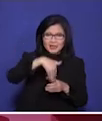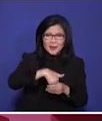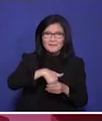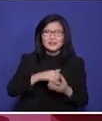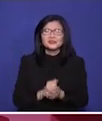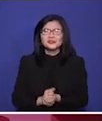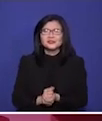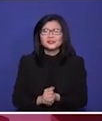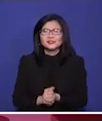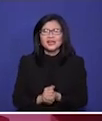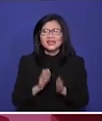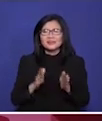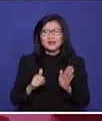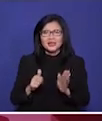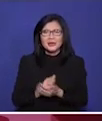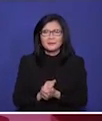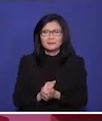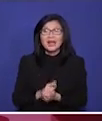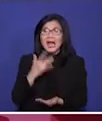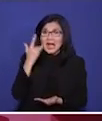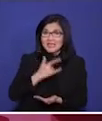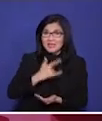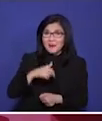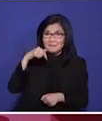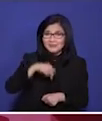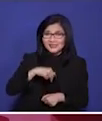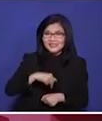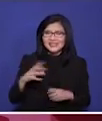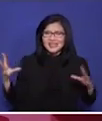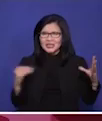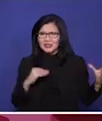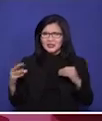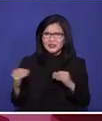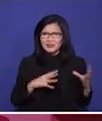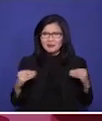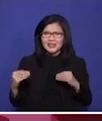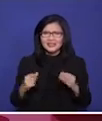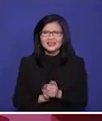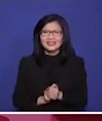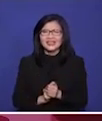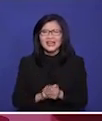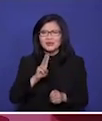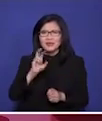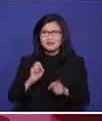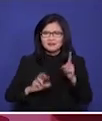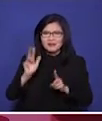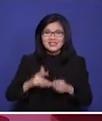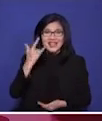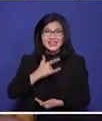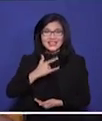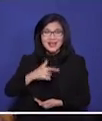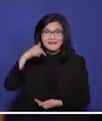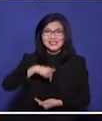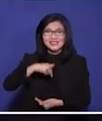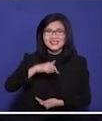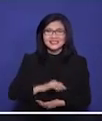Tetaplah bersama kami di debat pertama pasang pasangan calon presiden dan wakil presiden Republik Indonesia 2019 Tetaplah bersama kami